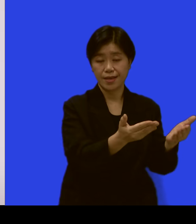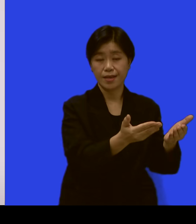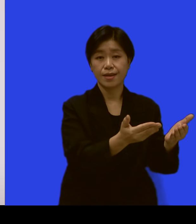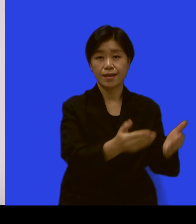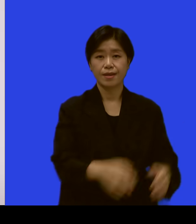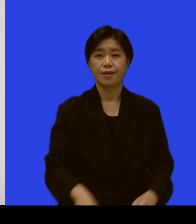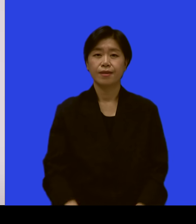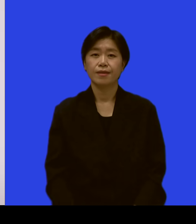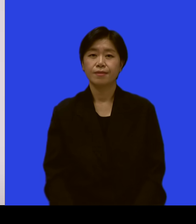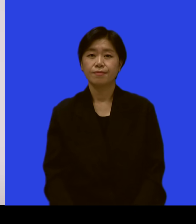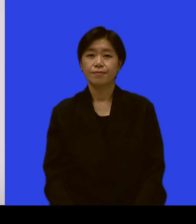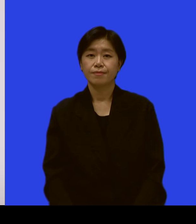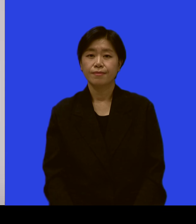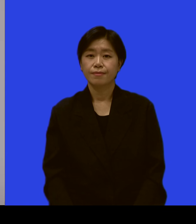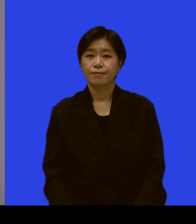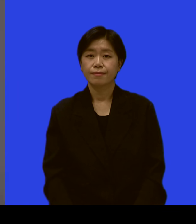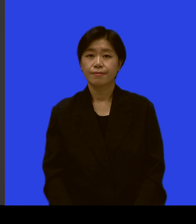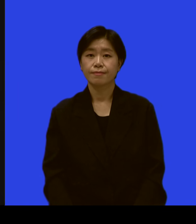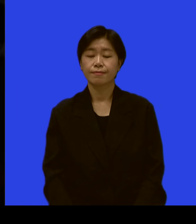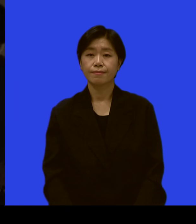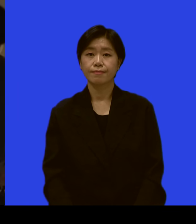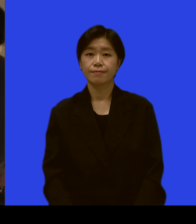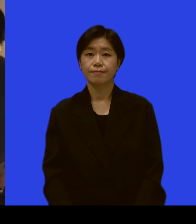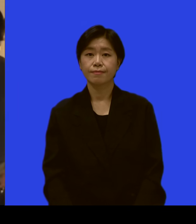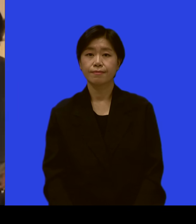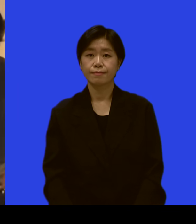식으로 사역을 했었습니다.